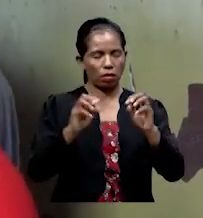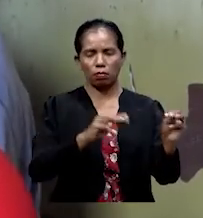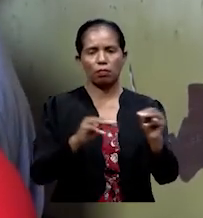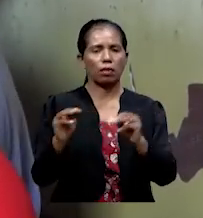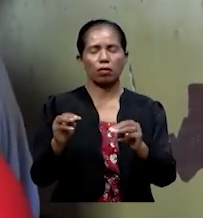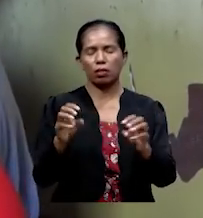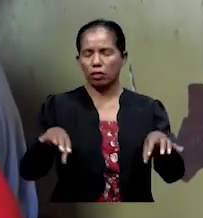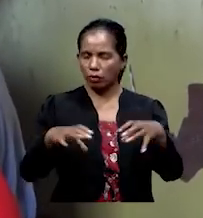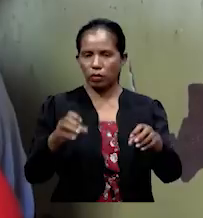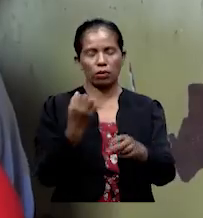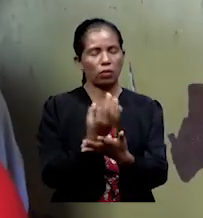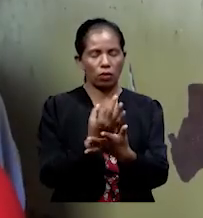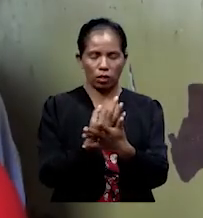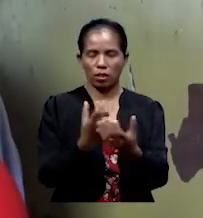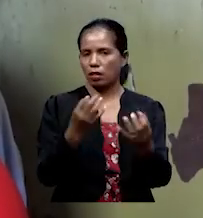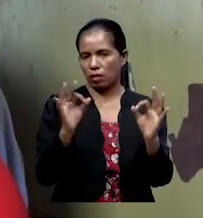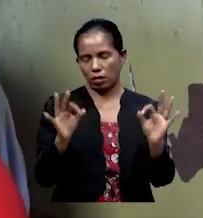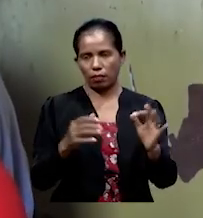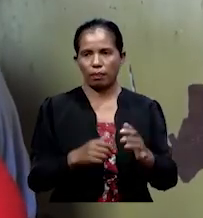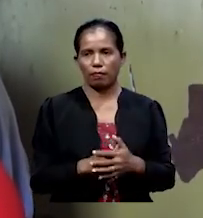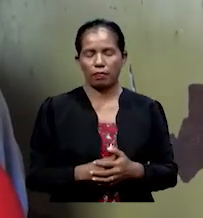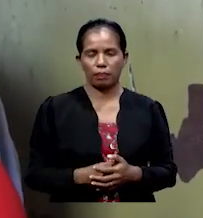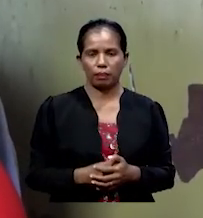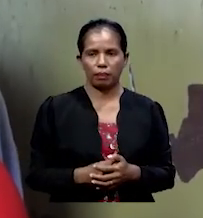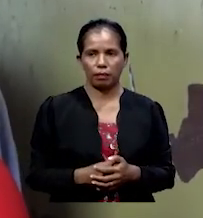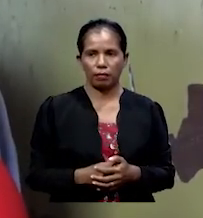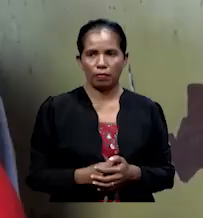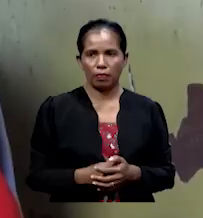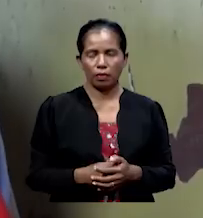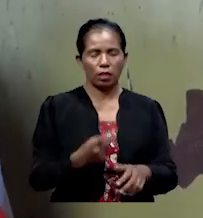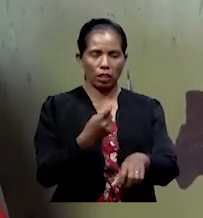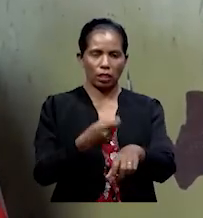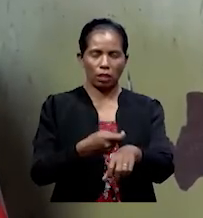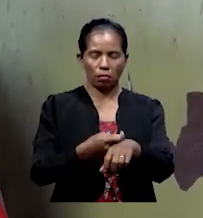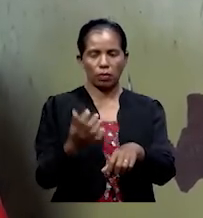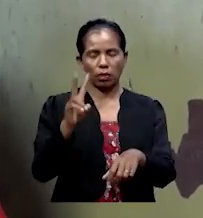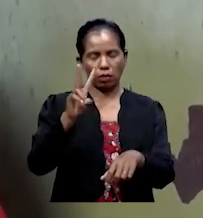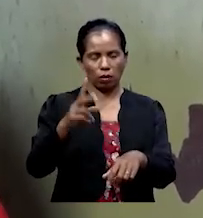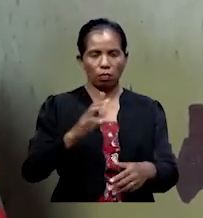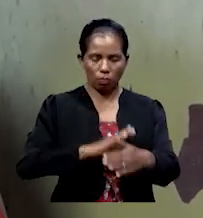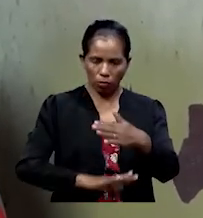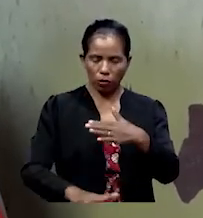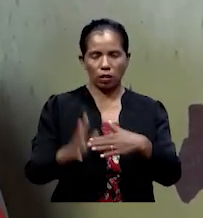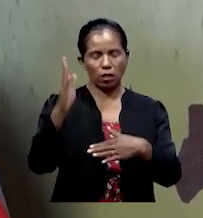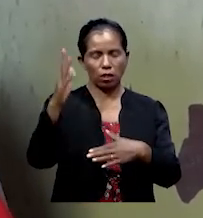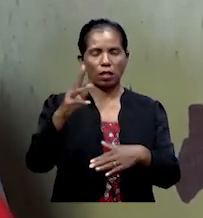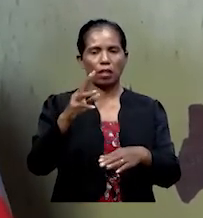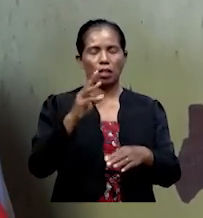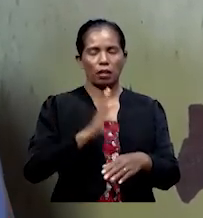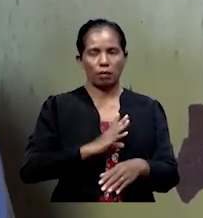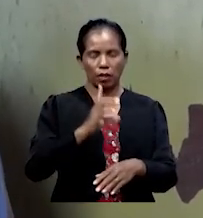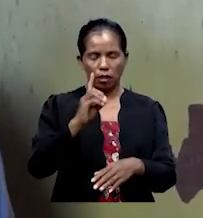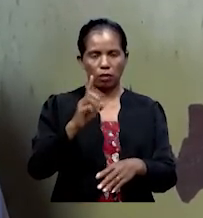so. Au, anso, neng muntah sinar moris ya bidau, wajib pulang ruwe